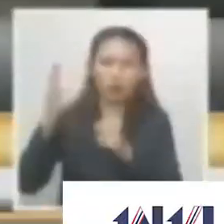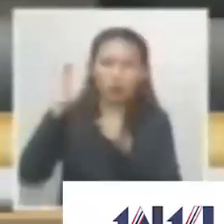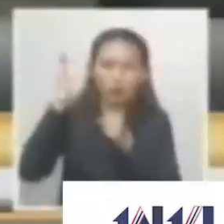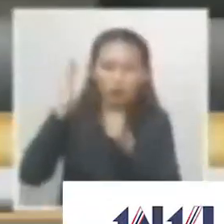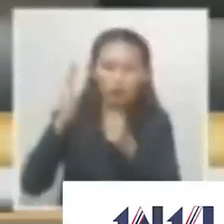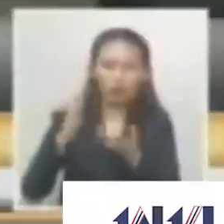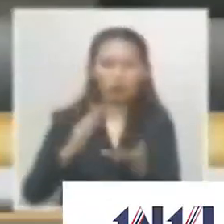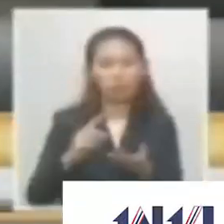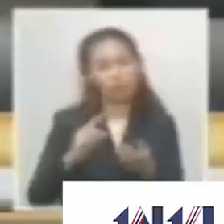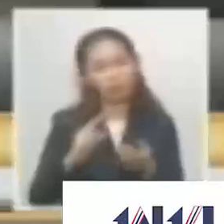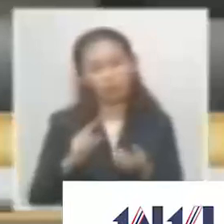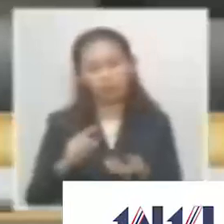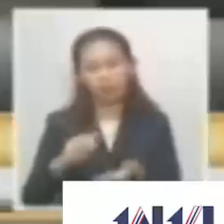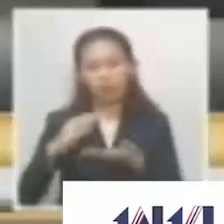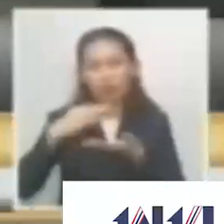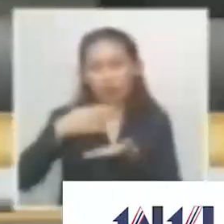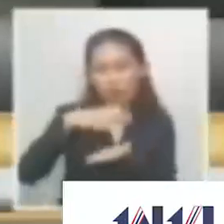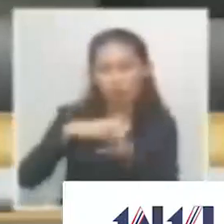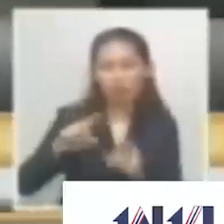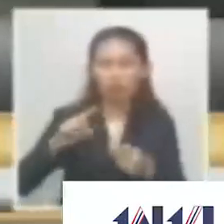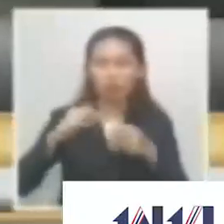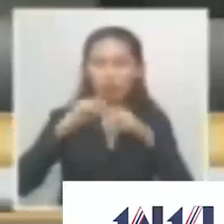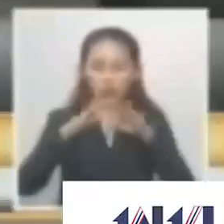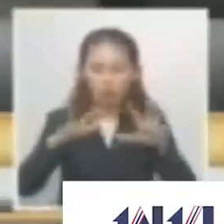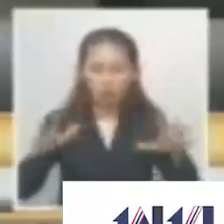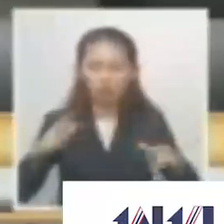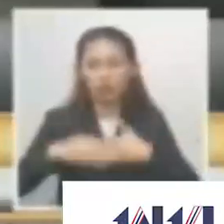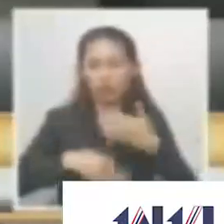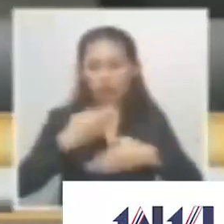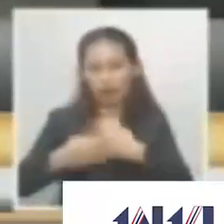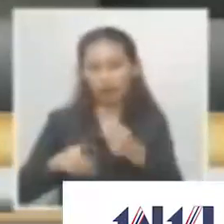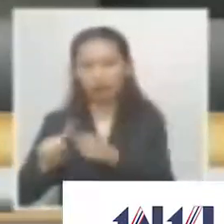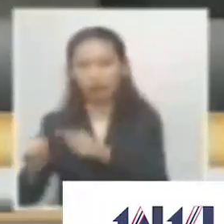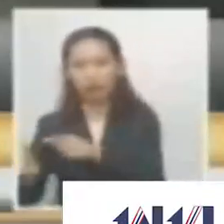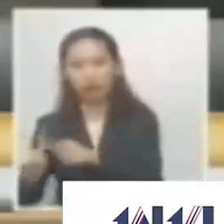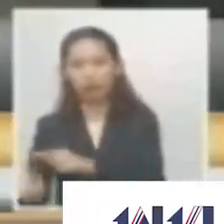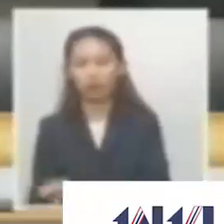ก็ฝากทางรัฐบาลช่วยดูให้กับพี่น้องประชาชนด้วยนะครับ